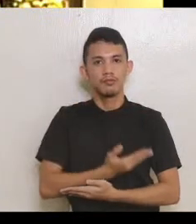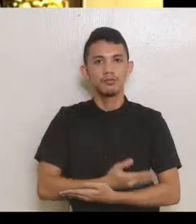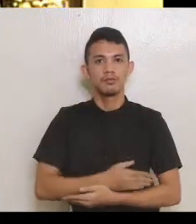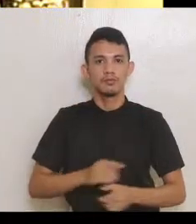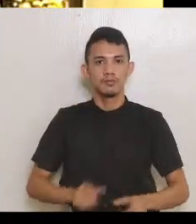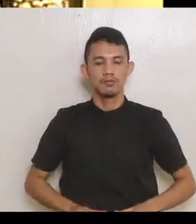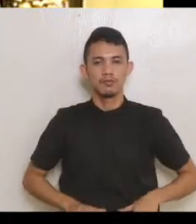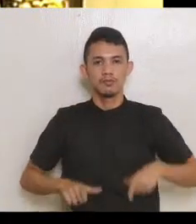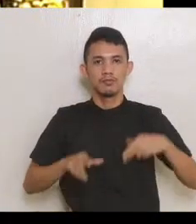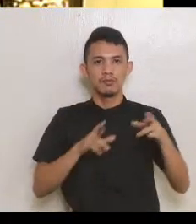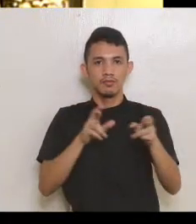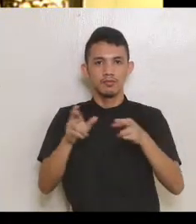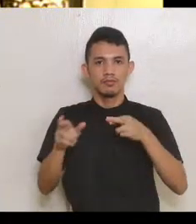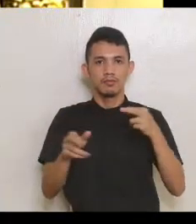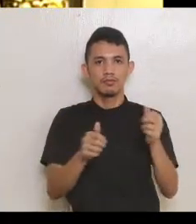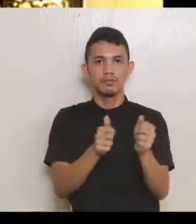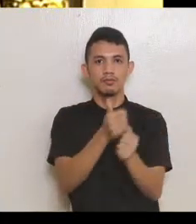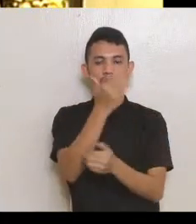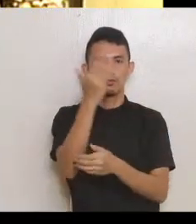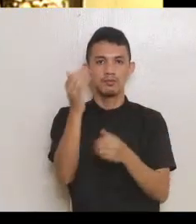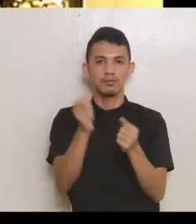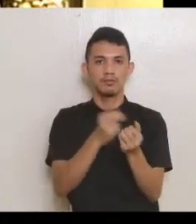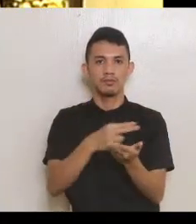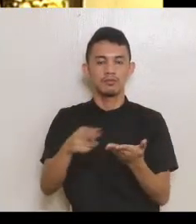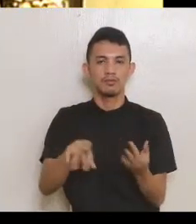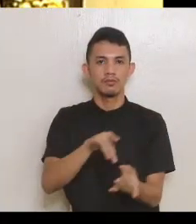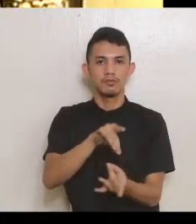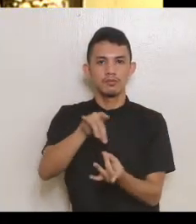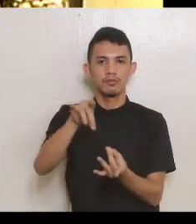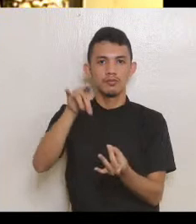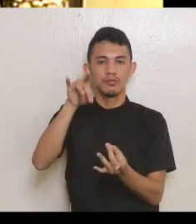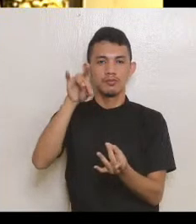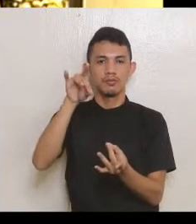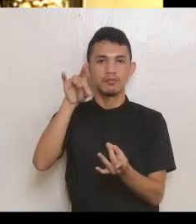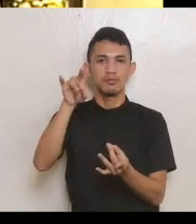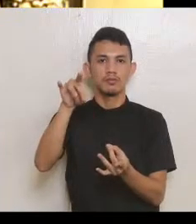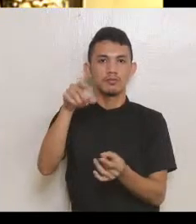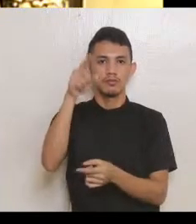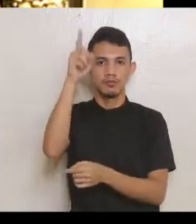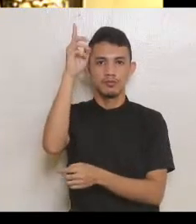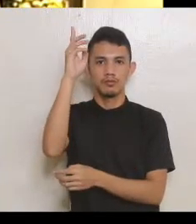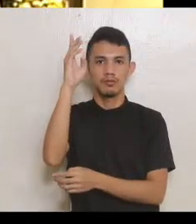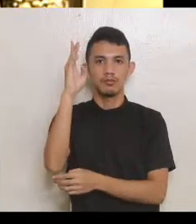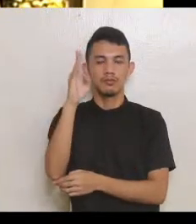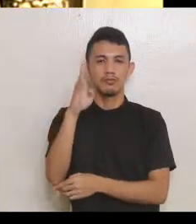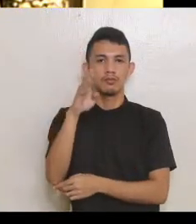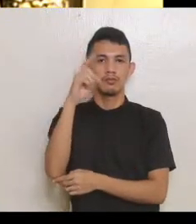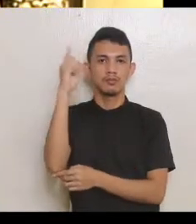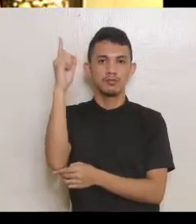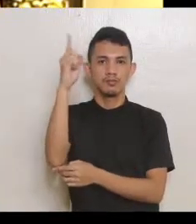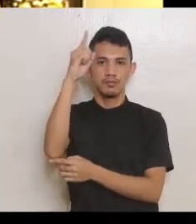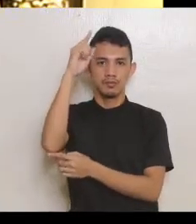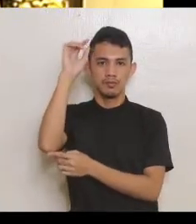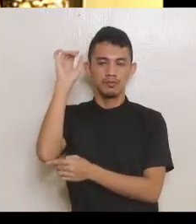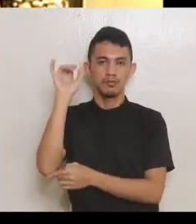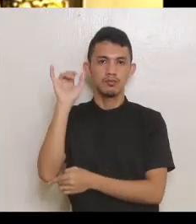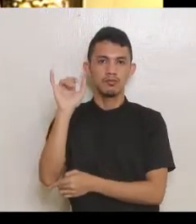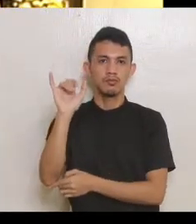buhighari ban kanimog sa Espiritu Santo, Diyos, hangtod sa